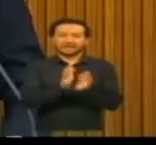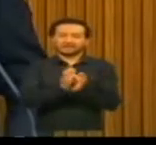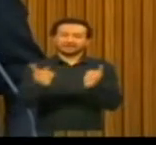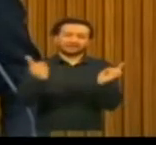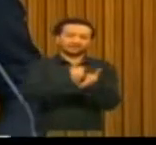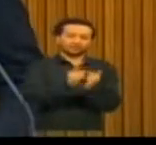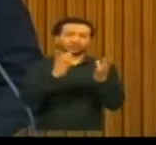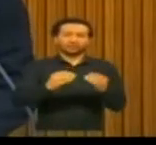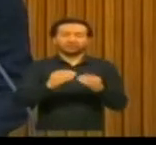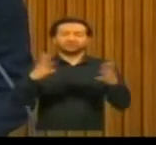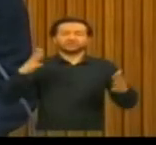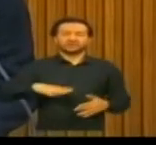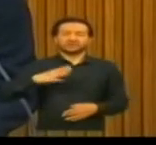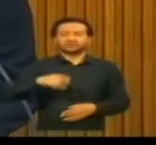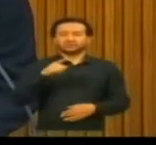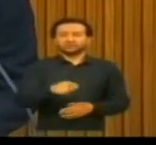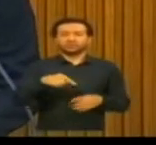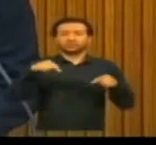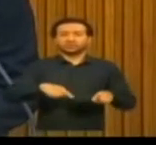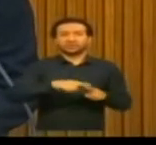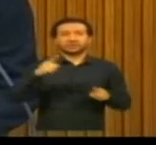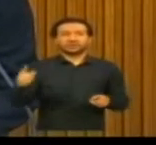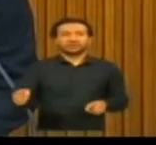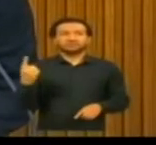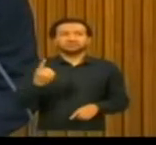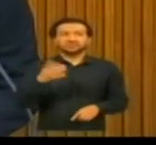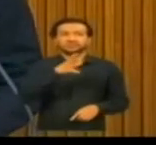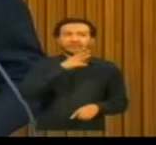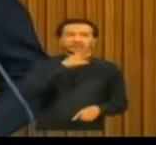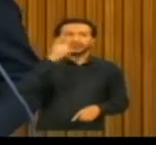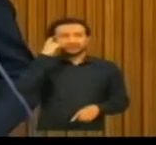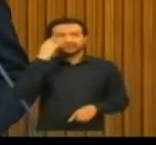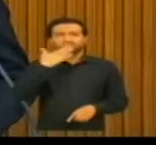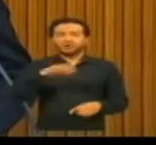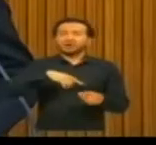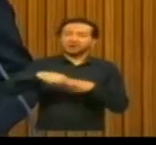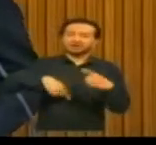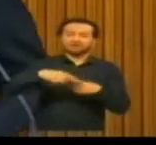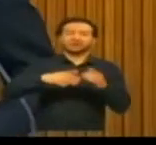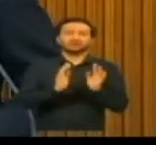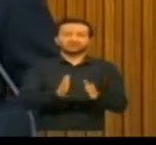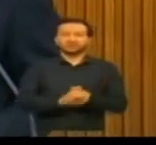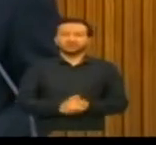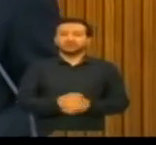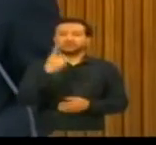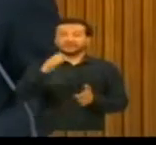kavuşur. En büyük dileğimiz odur. Şu ana kadar herhangi bir bilgi gelmedi. Aramalar devam ediyor. Ama